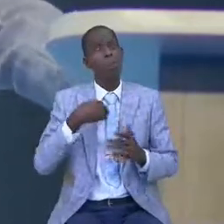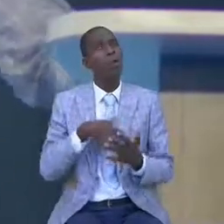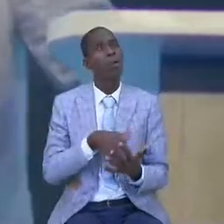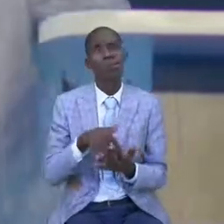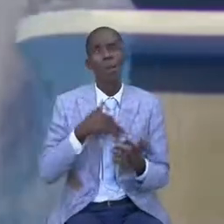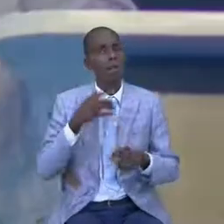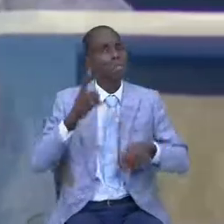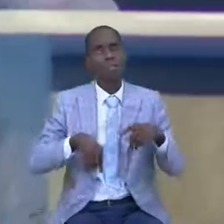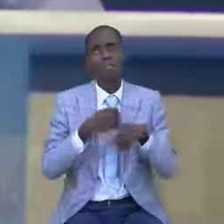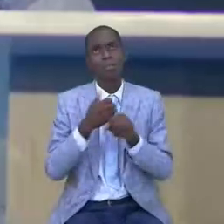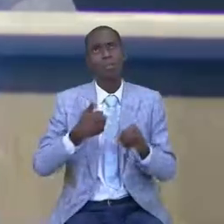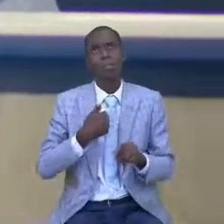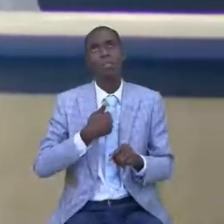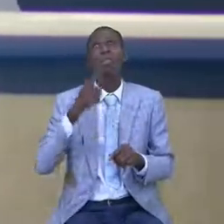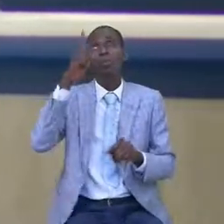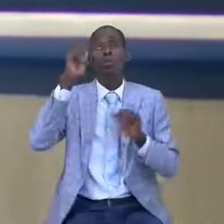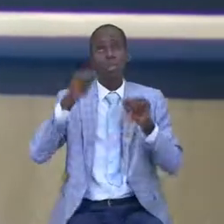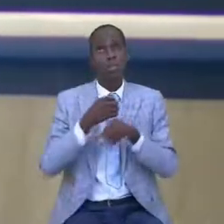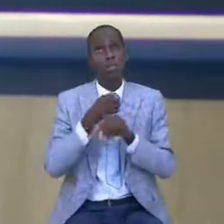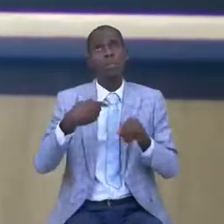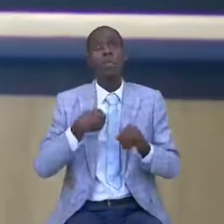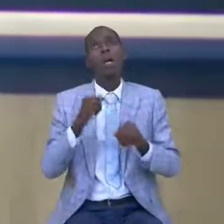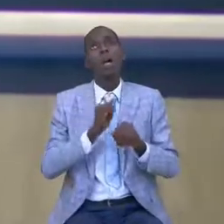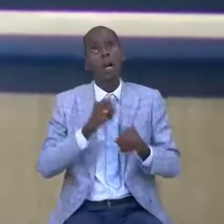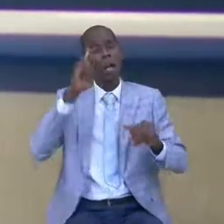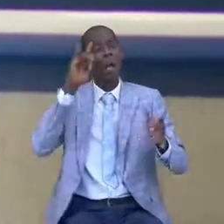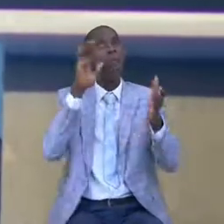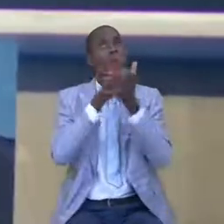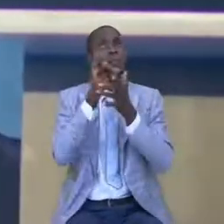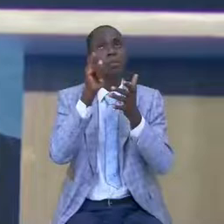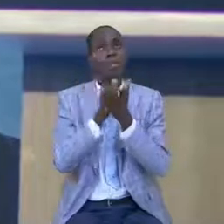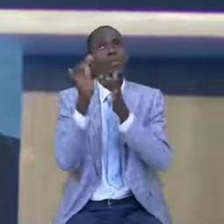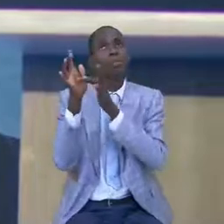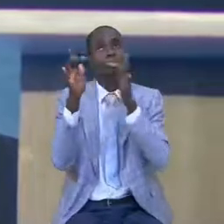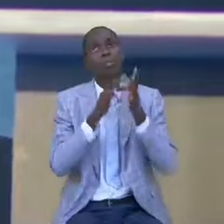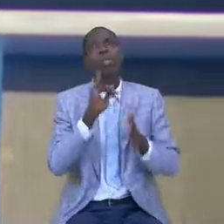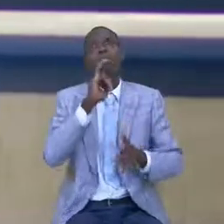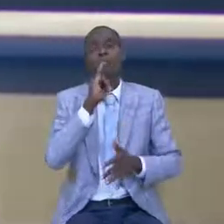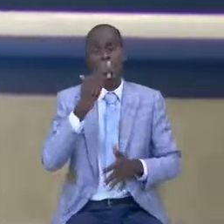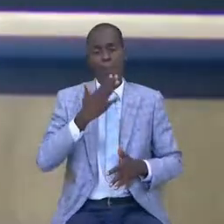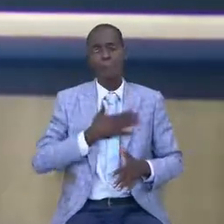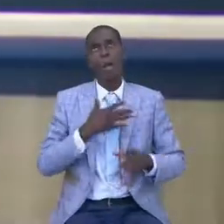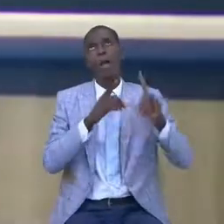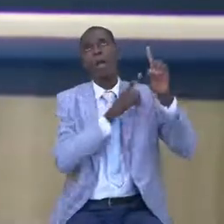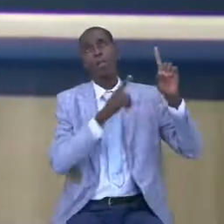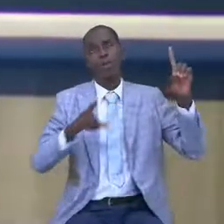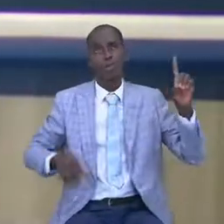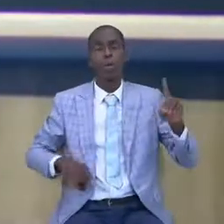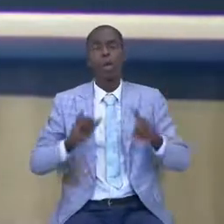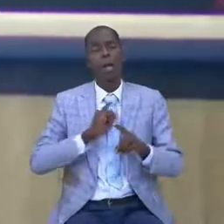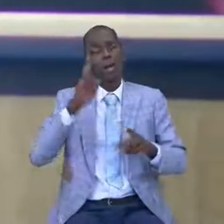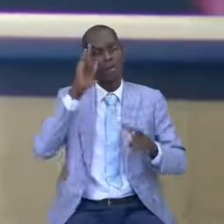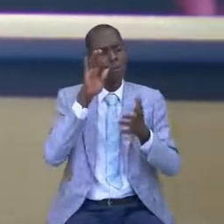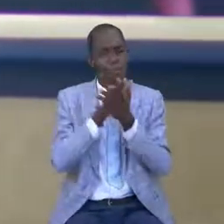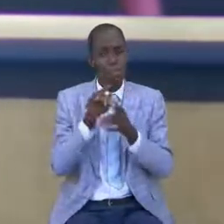que si tu crois dans ton cœur, si tu confesses de ta bouche que Jésus-Christ est maintenant ton Seigneur,